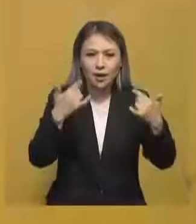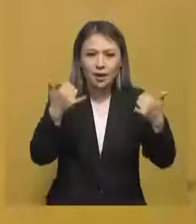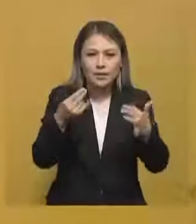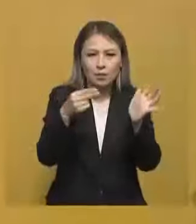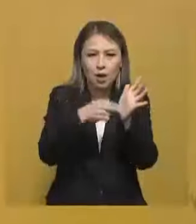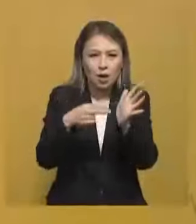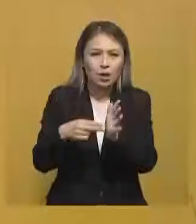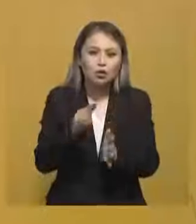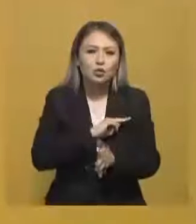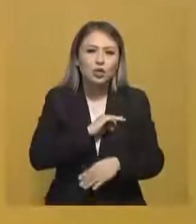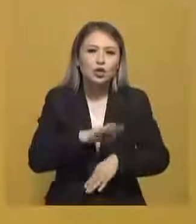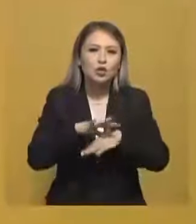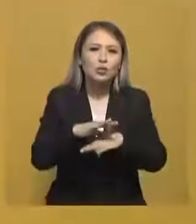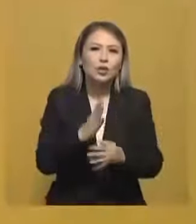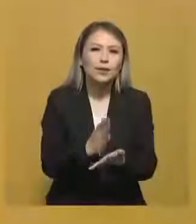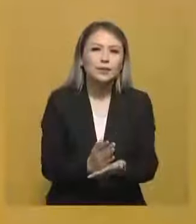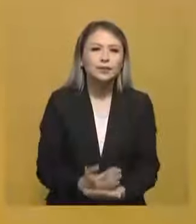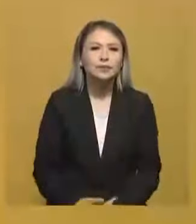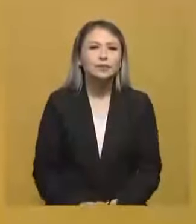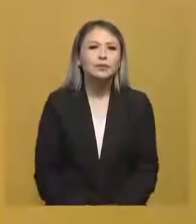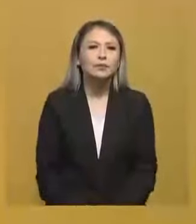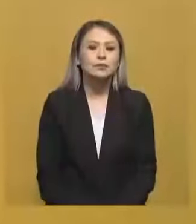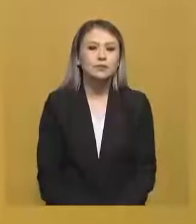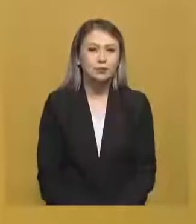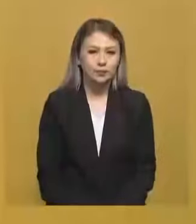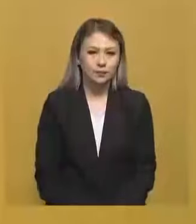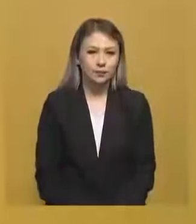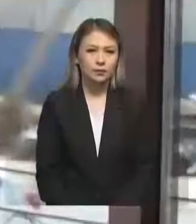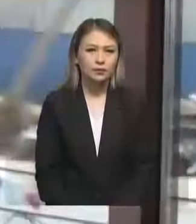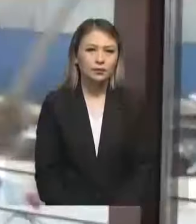жолданды. Қазір бағалау жұмыстары жүріп жатыр.